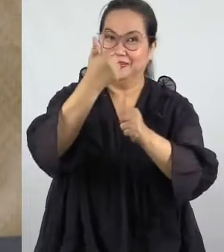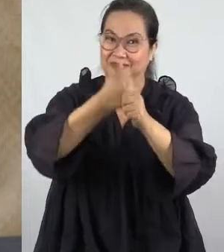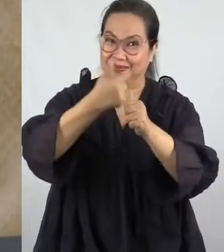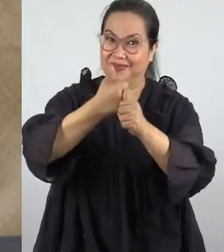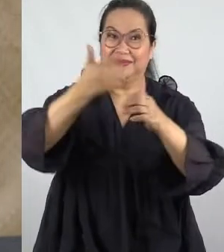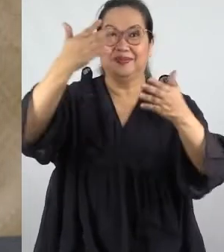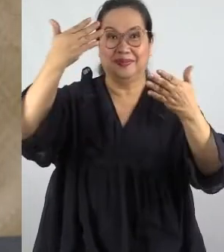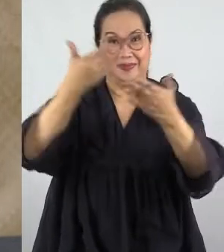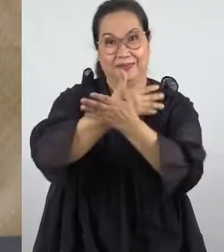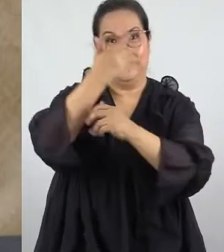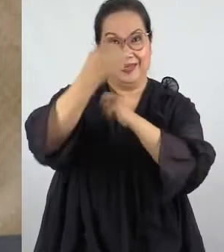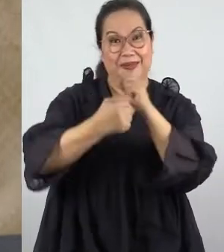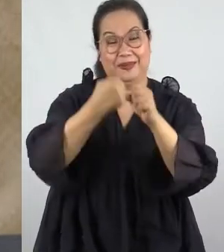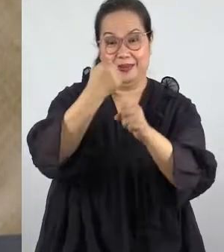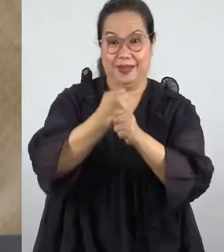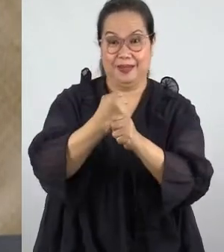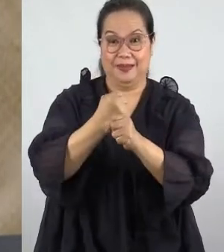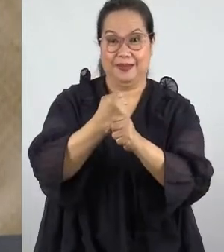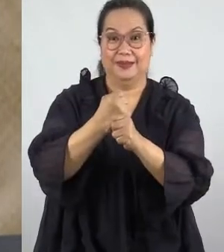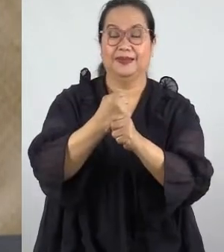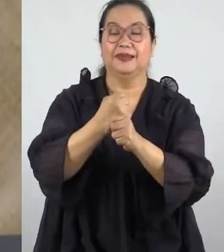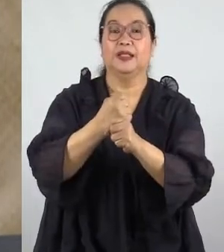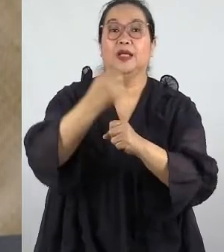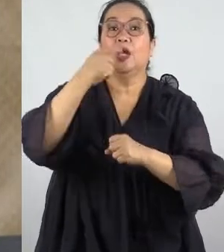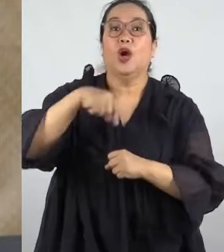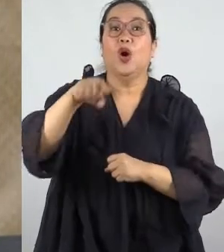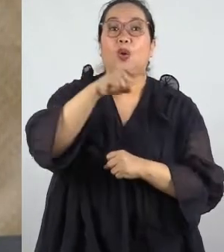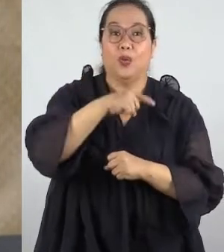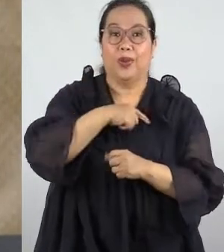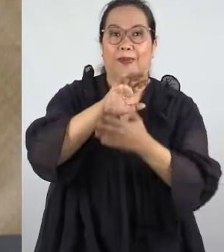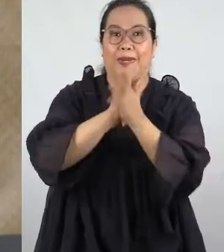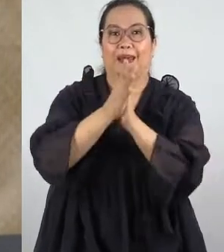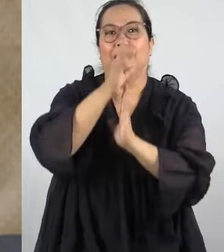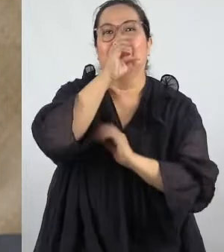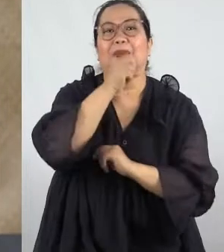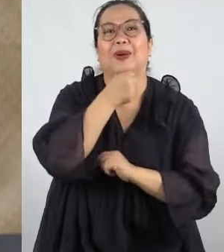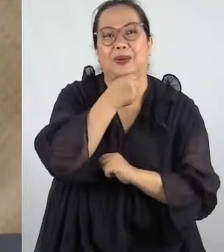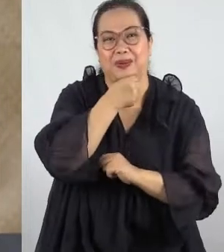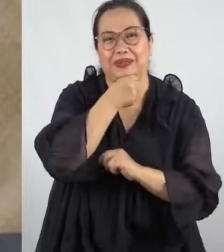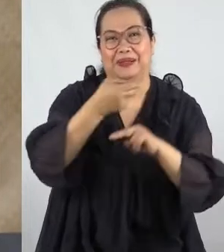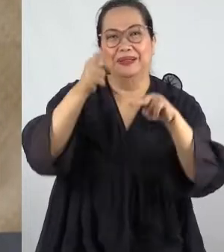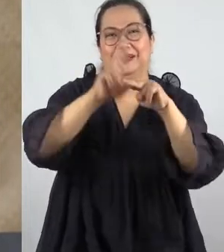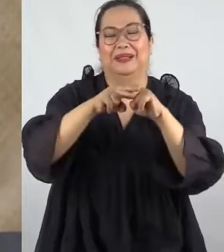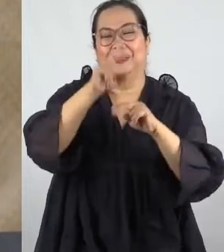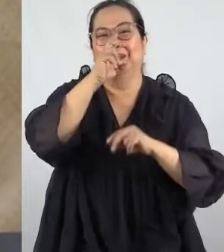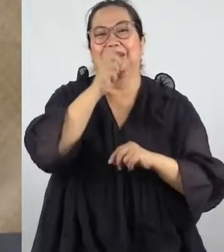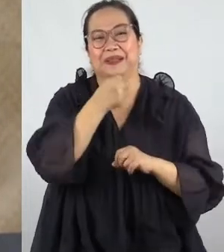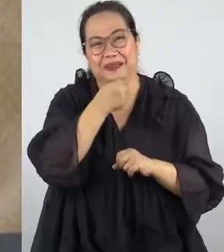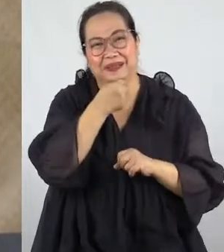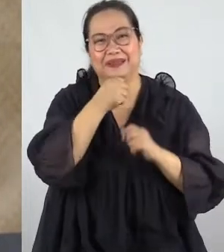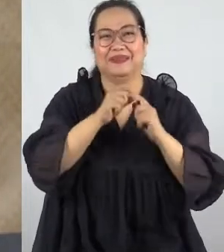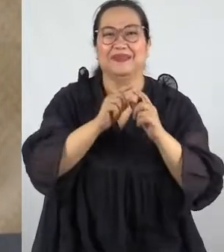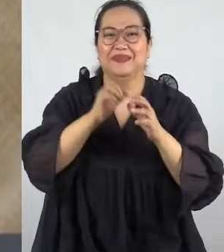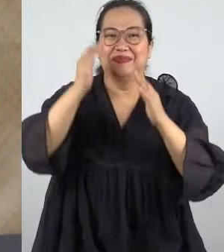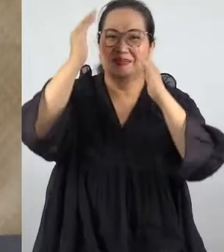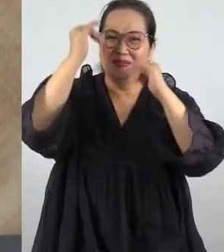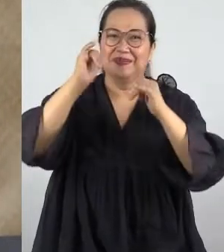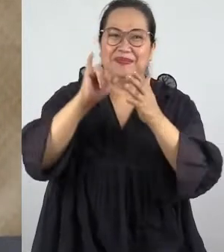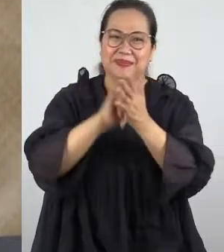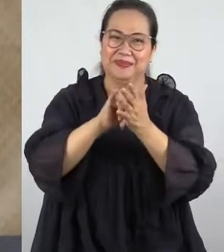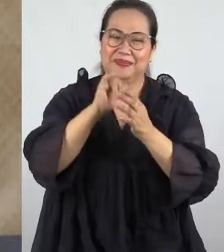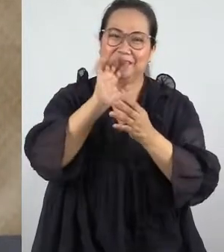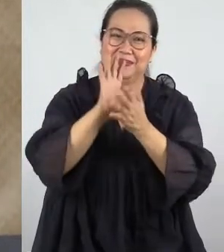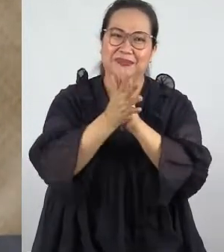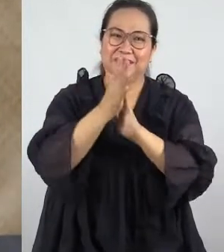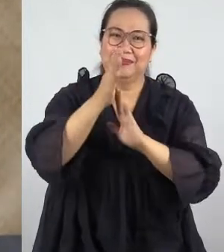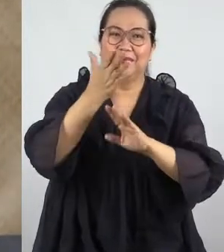bagong taon, tayo po ay tumatanda. No? At sana po tayo po ay hindi tumatanda